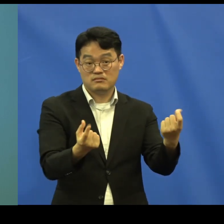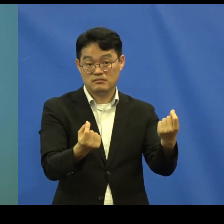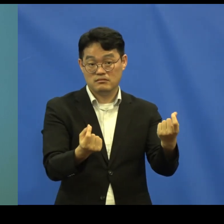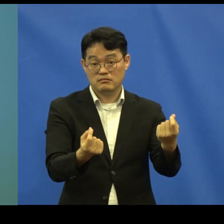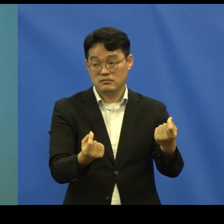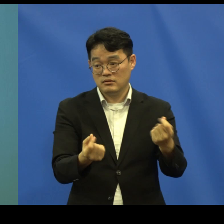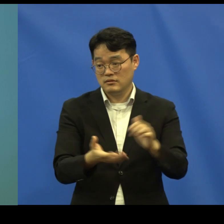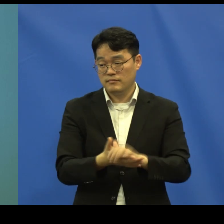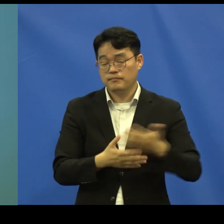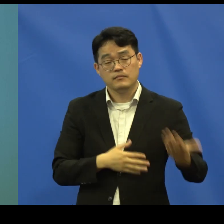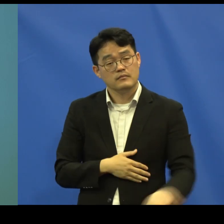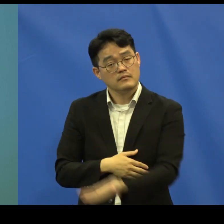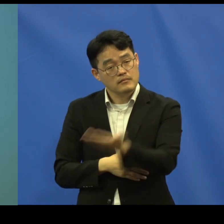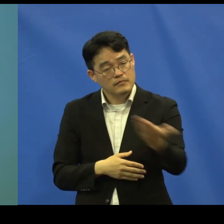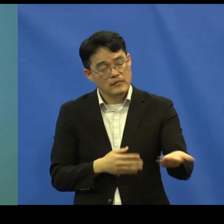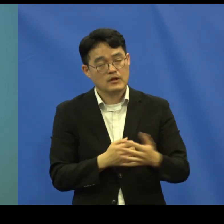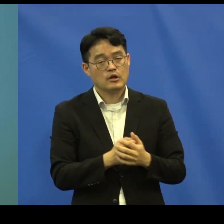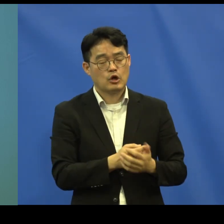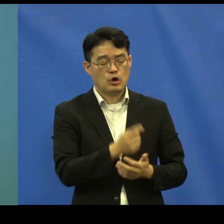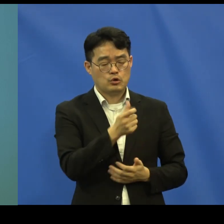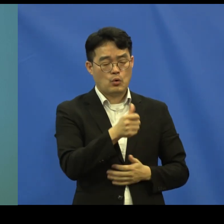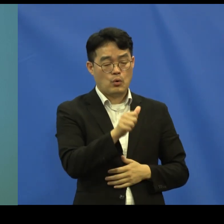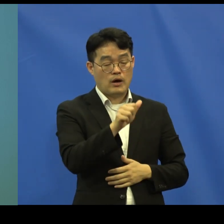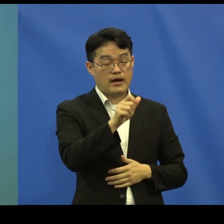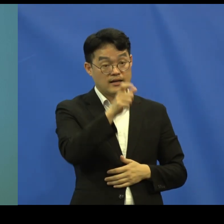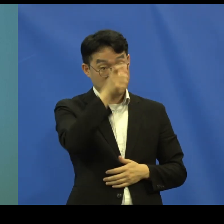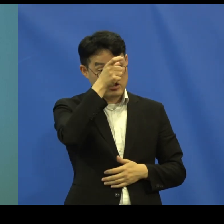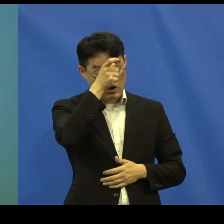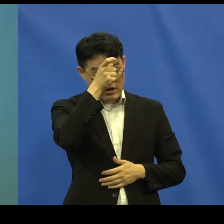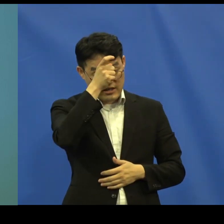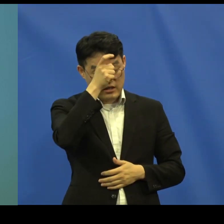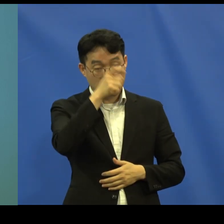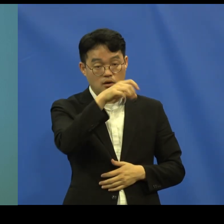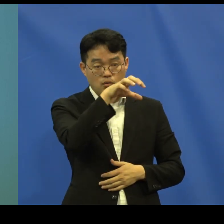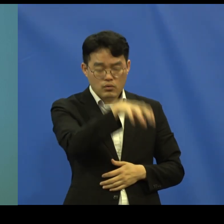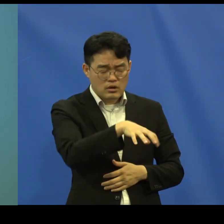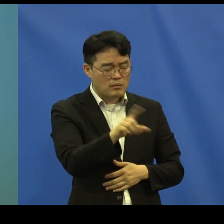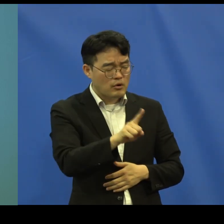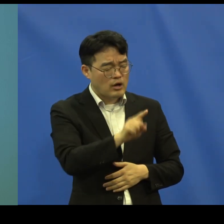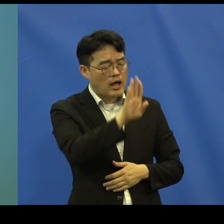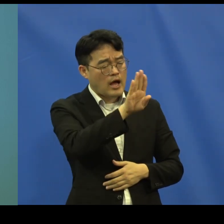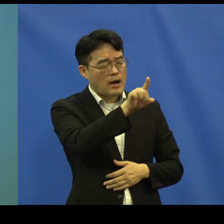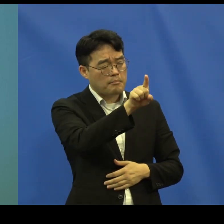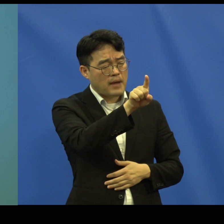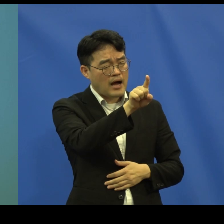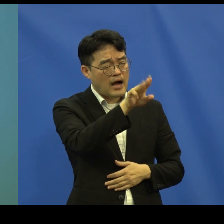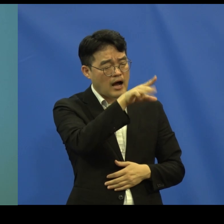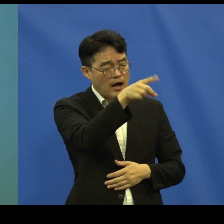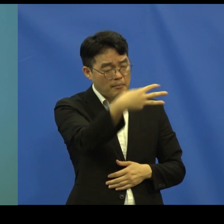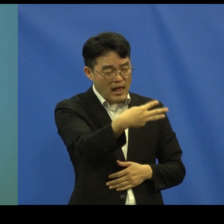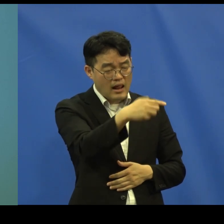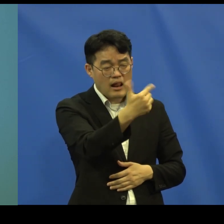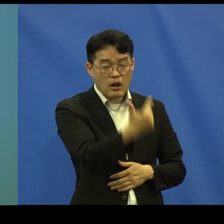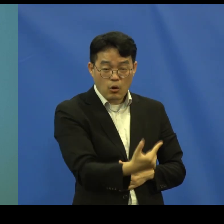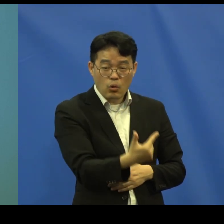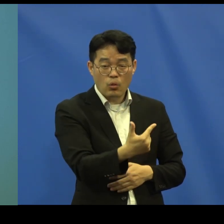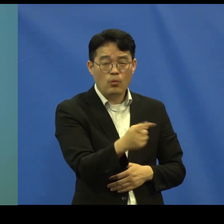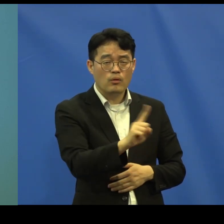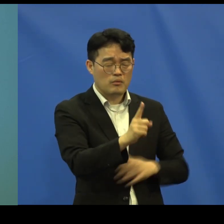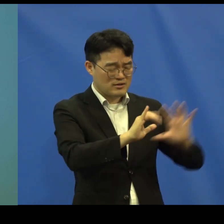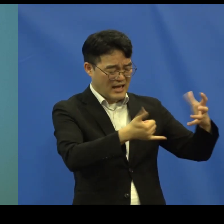예배한 자들이 되었습니다. 이 바벨론은 어떤 곳인가 하면 결국은 이 세속의 문화, 하나님이 없는